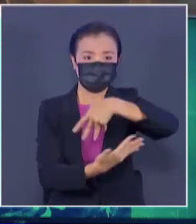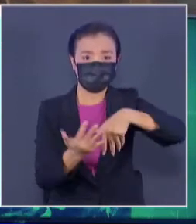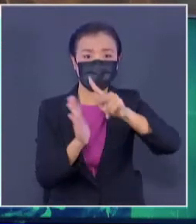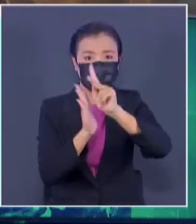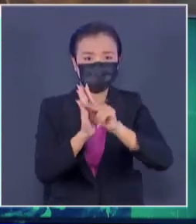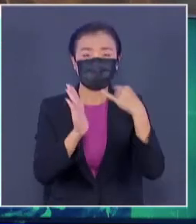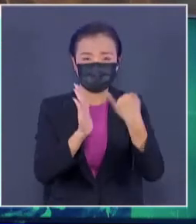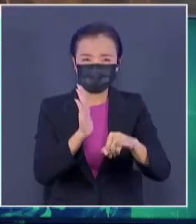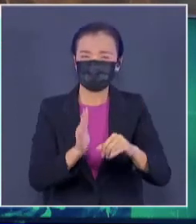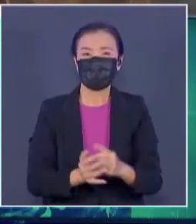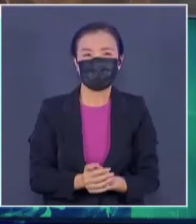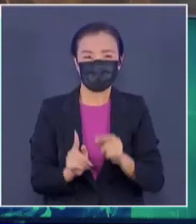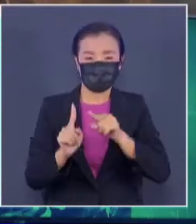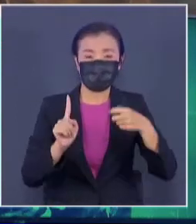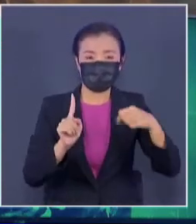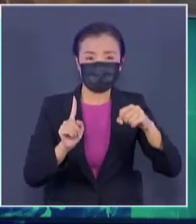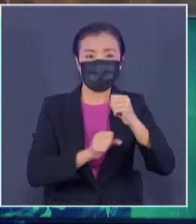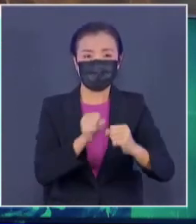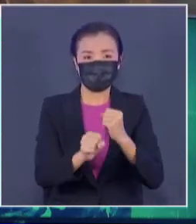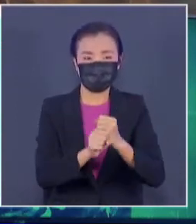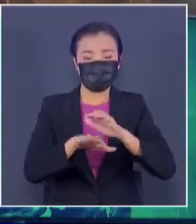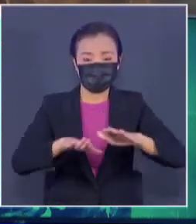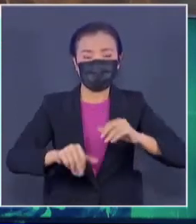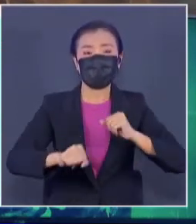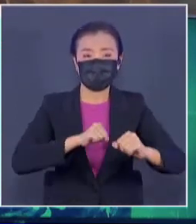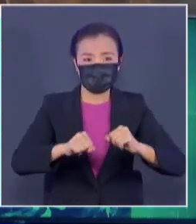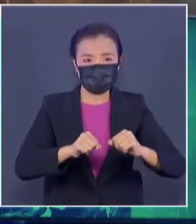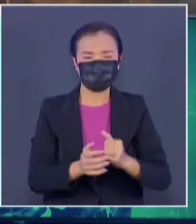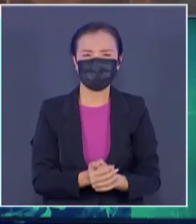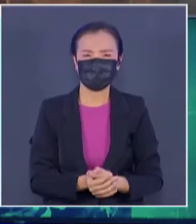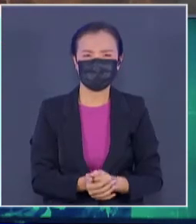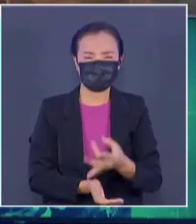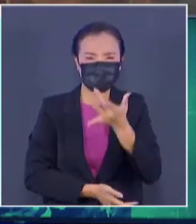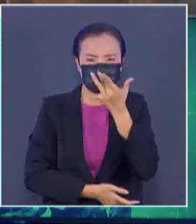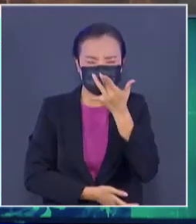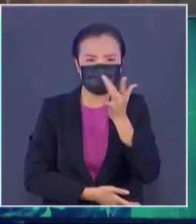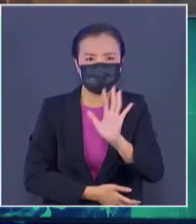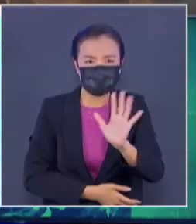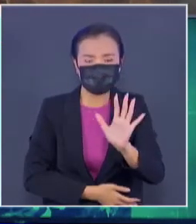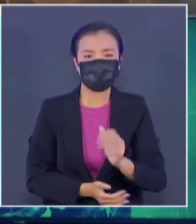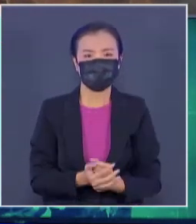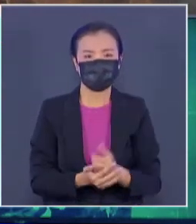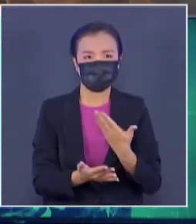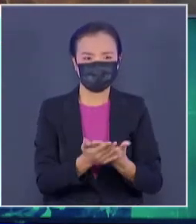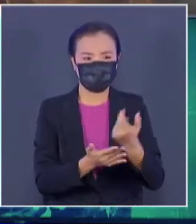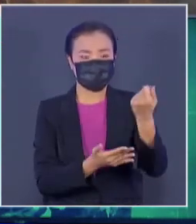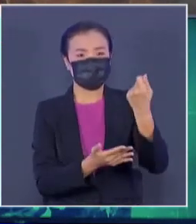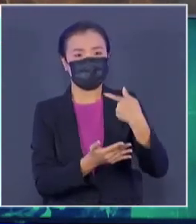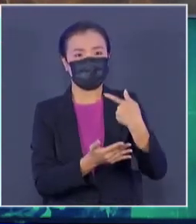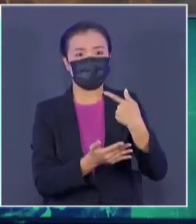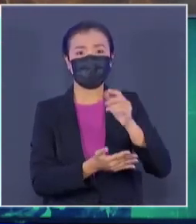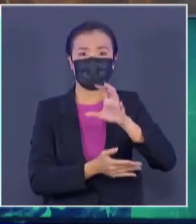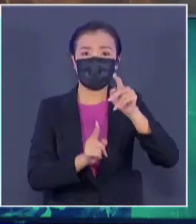อกเงินนี้หนักเลยนะ หนักเลย ถึง10ปี โดยเฉพาะน้องๆเด็กๆเยาวชนเนี่ยนะอย่าไปหลงเชื่อนะไปรับจ้างเพื่อเปิดบัญ